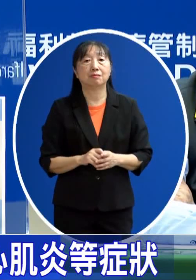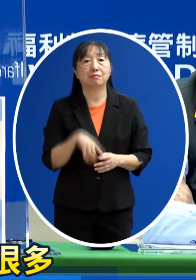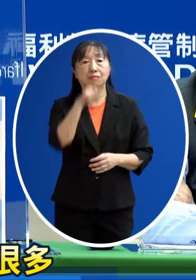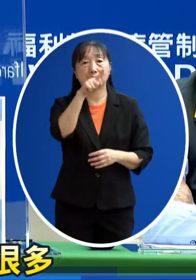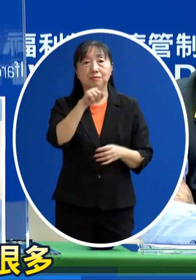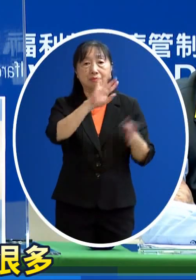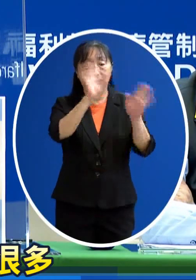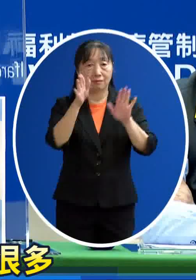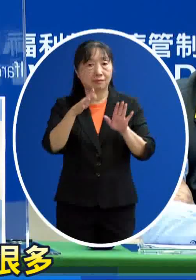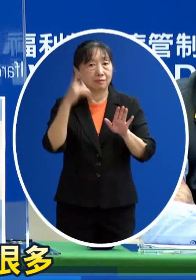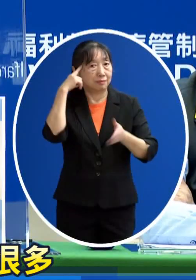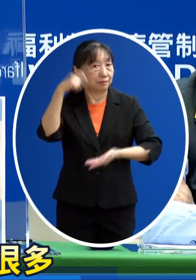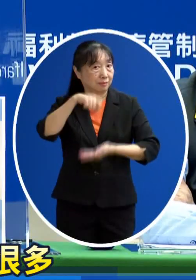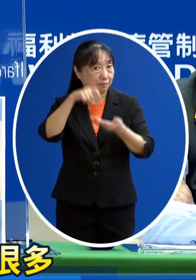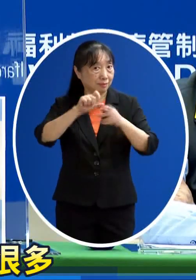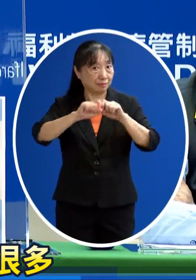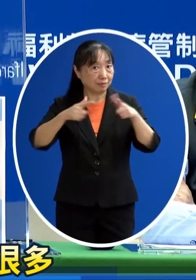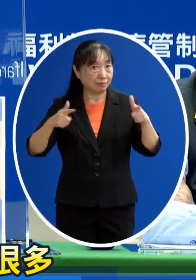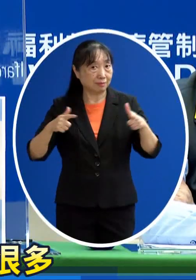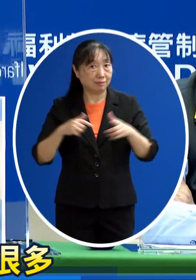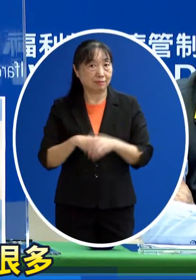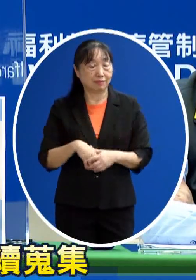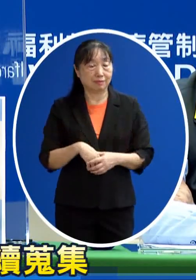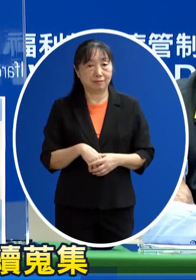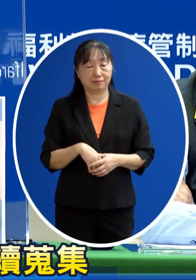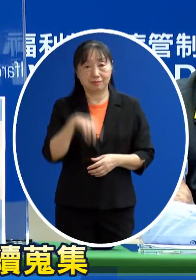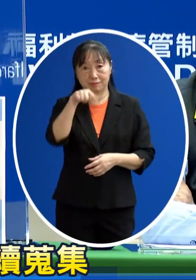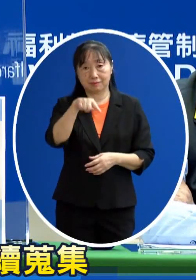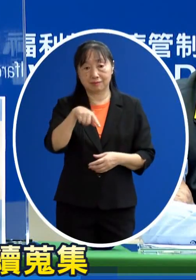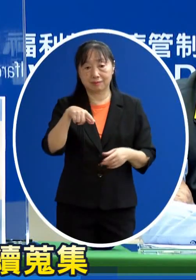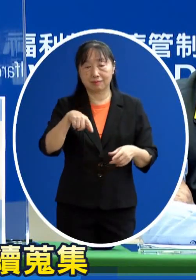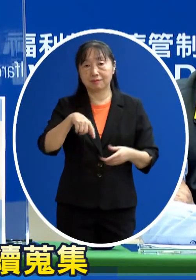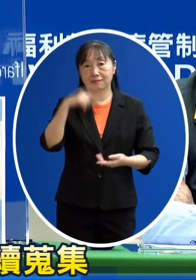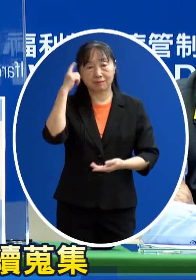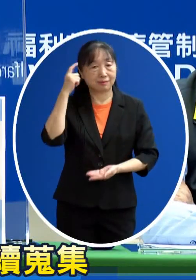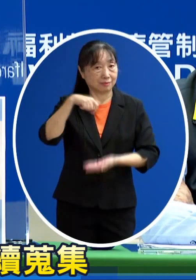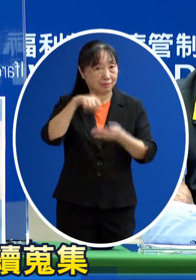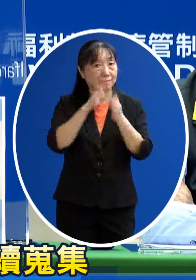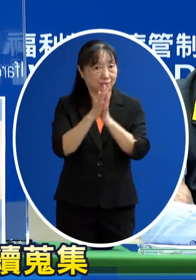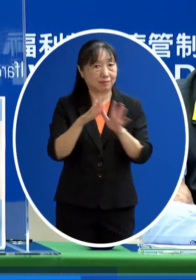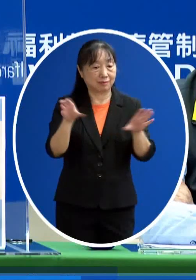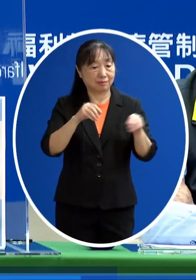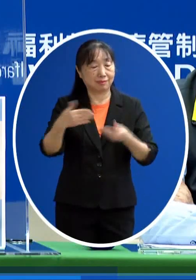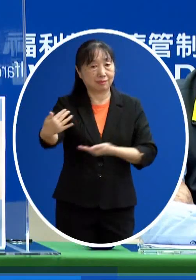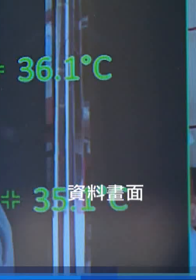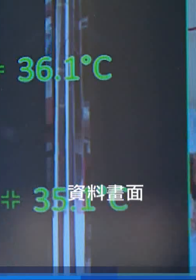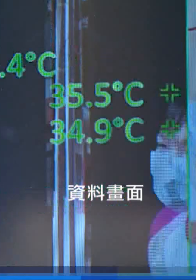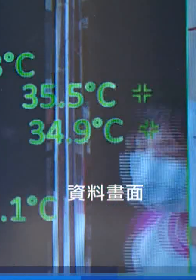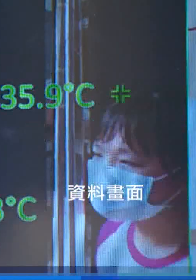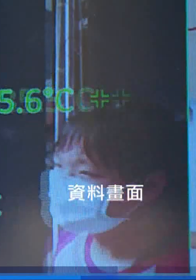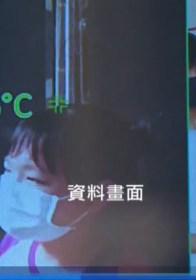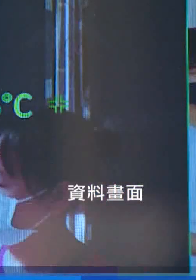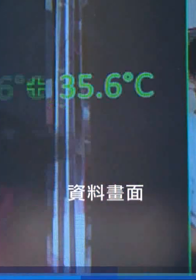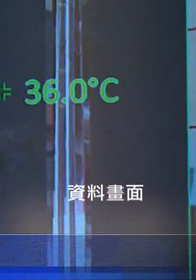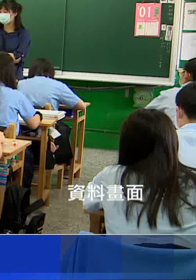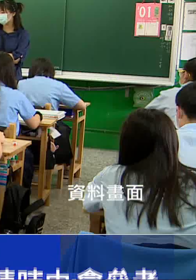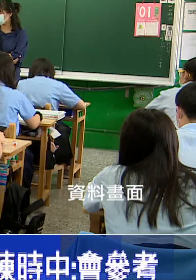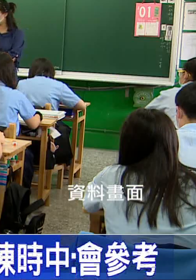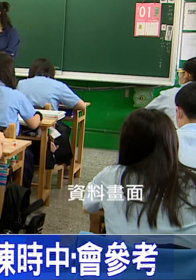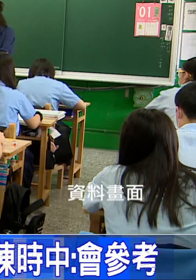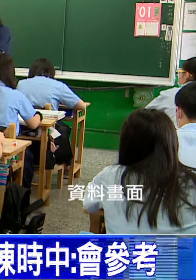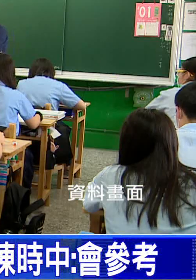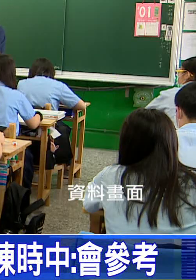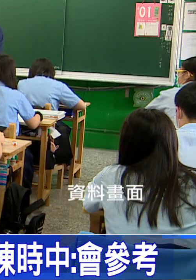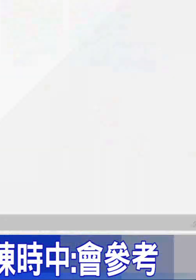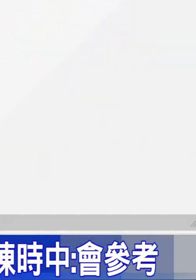面的意见都有很多，那这些意见我们都会持续的收集，那作为我们的参考。 根据统计，全台学生施